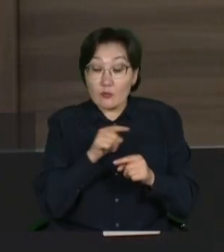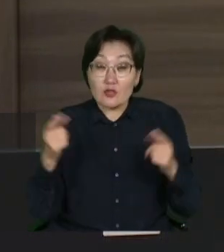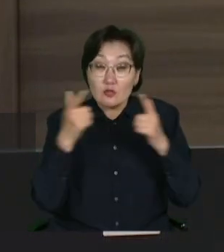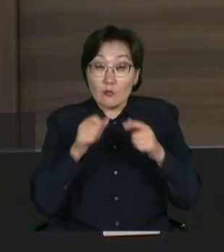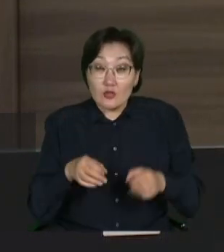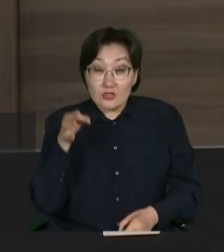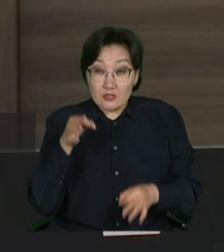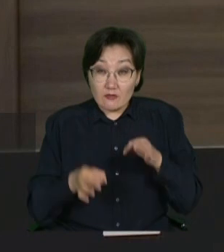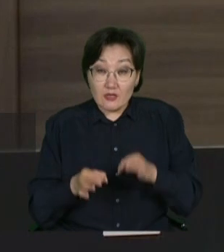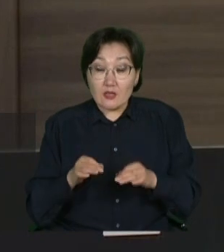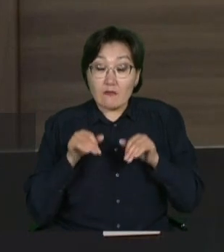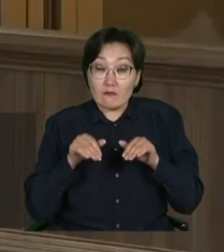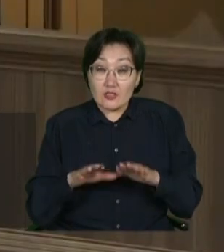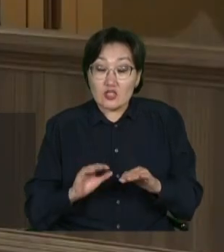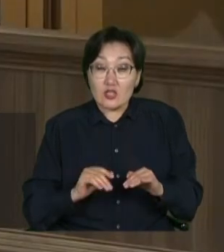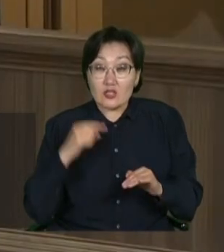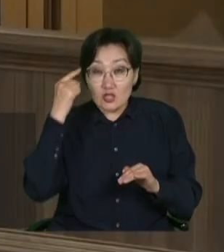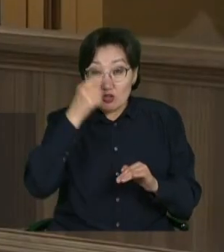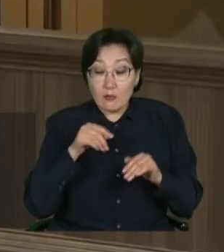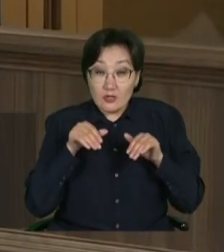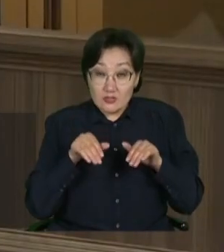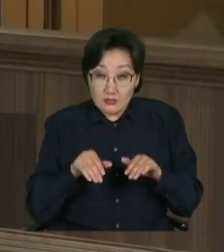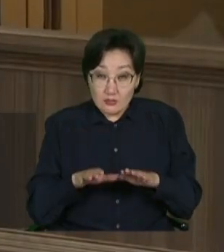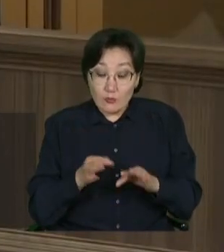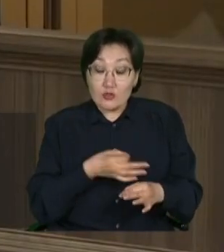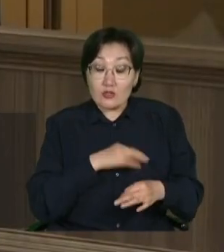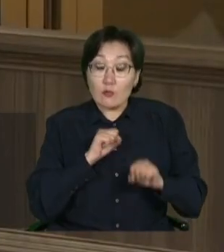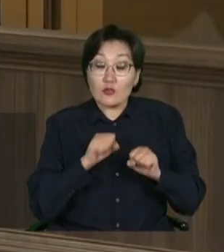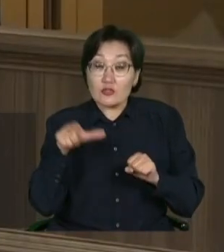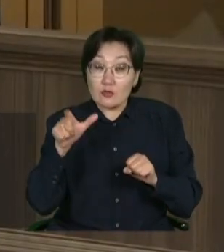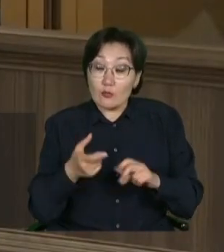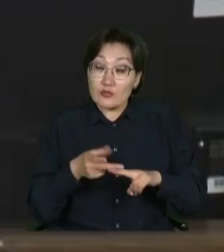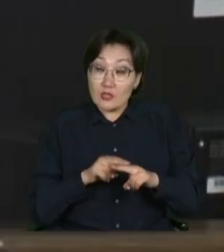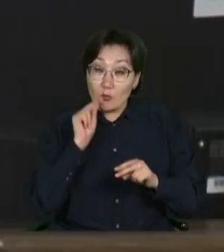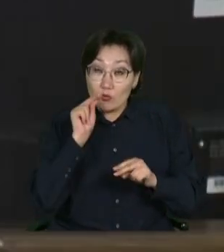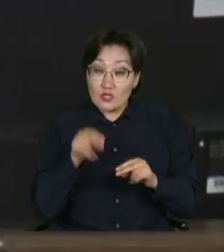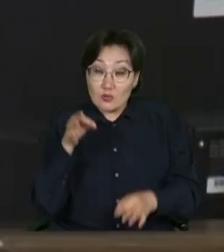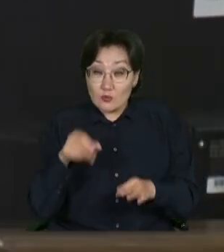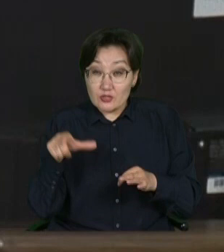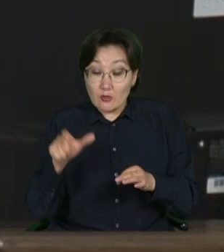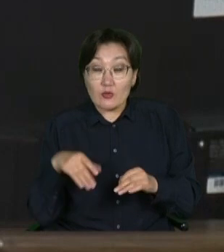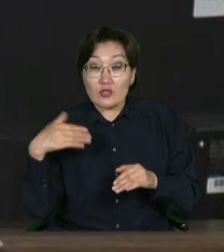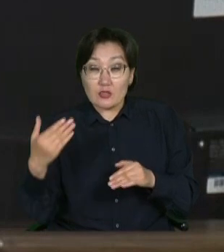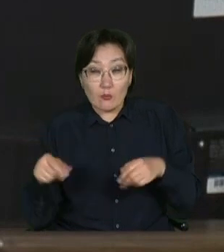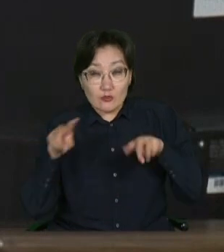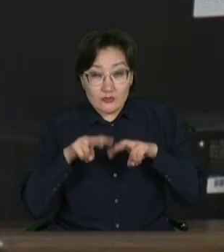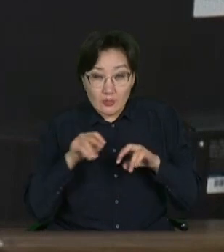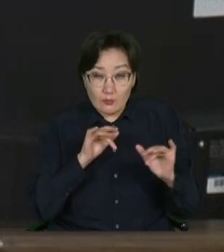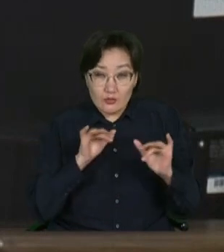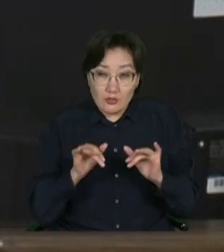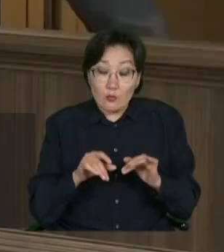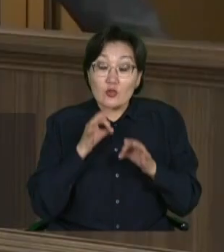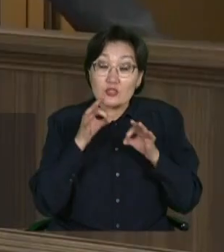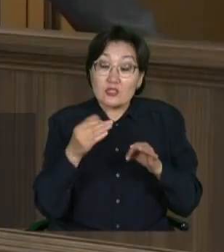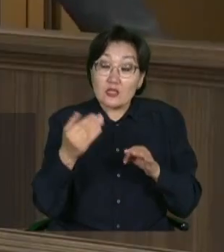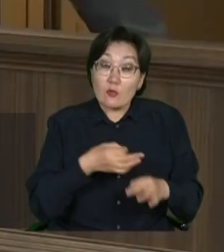суд, вынесший частное постановление. Адвокат подсудимого при этом обвинил суд в однобоком рассмотрении дела. Он заявил, что